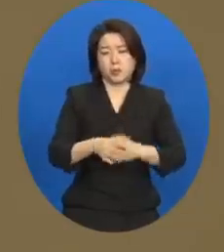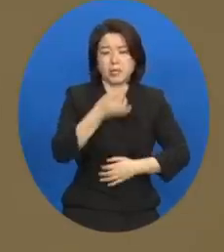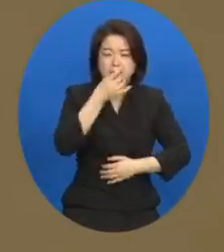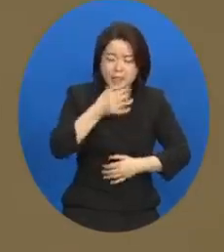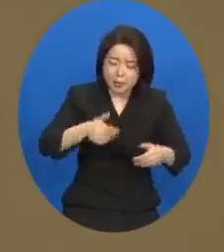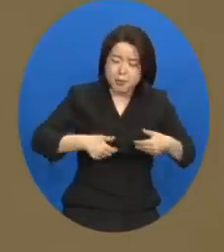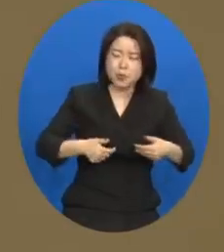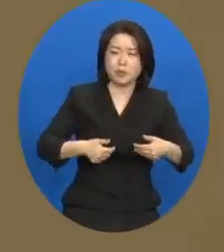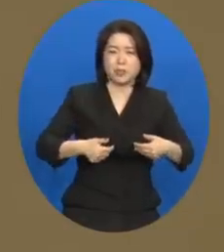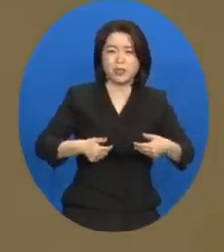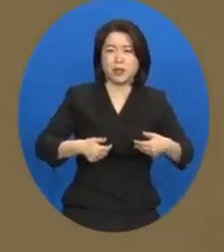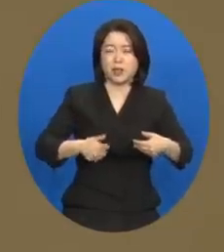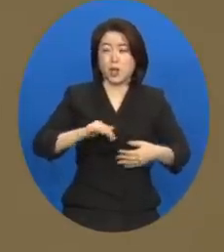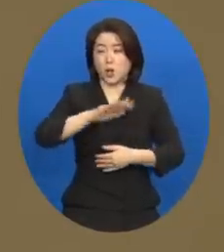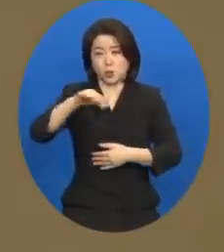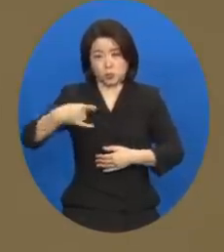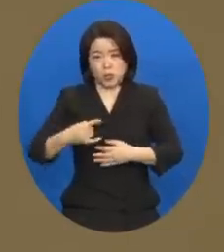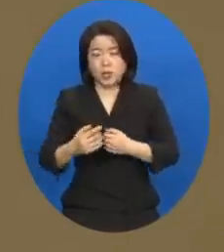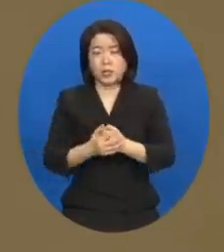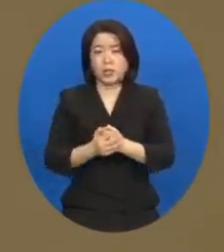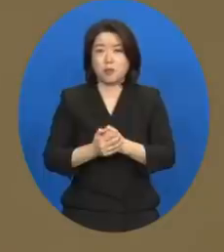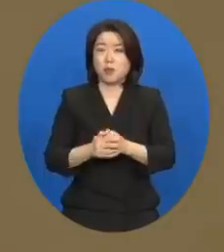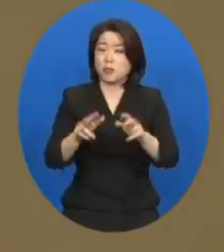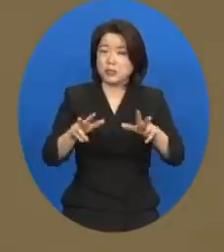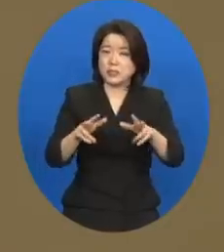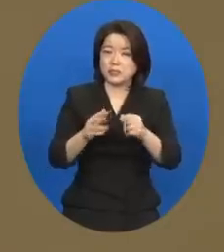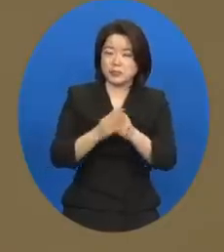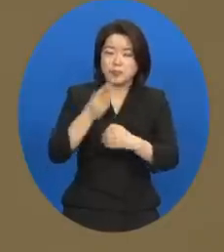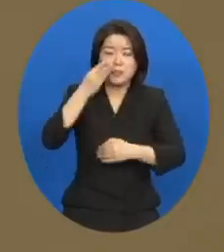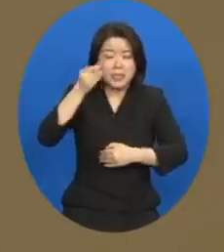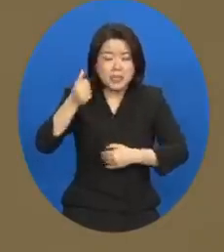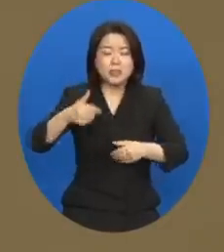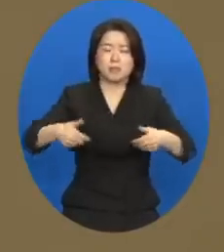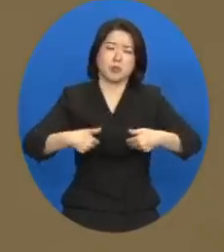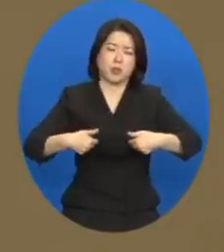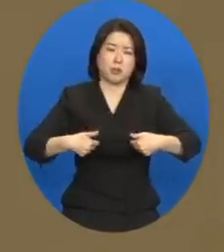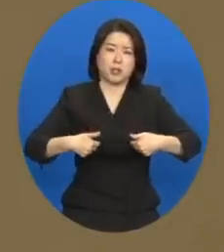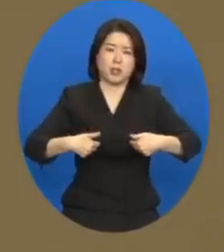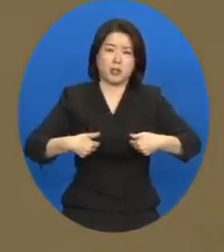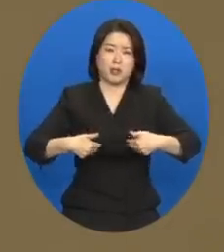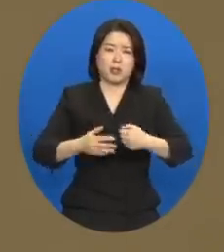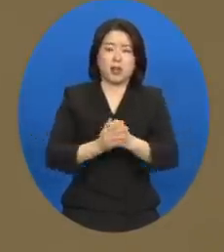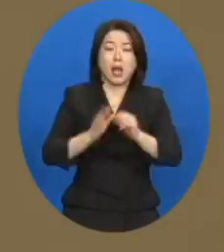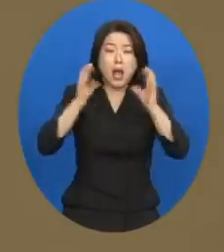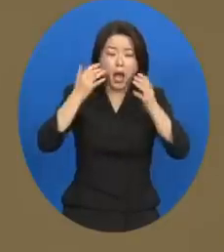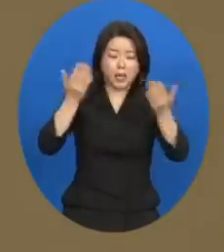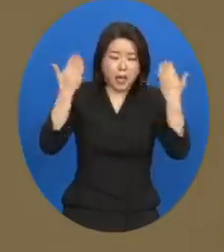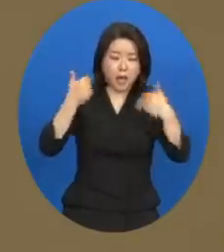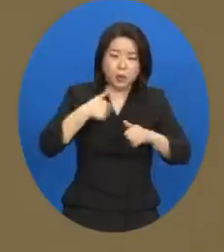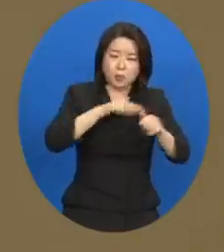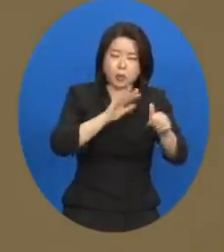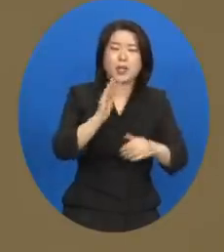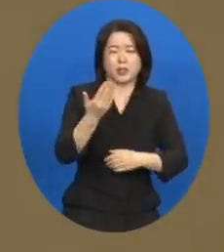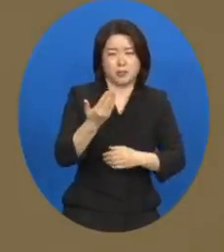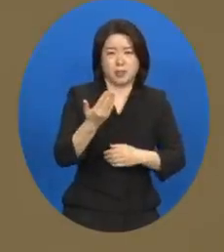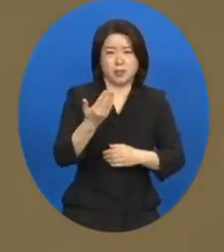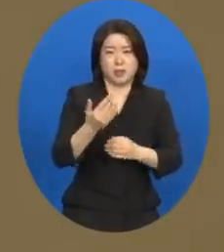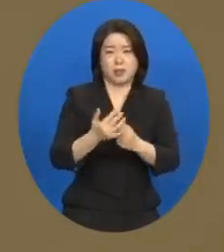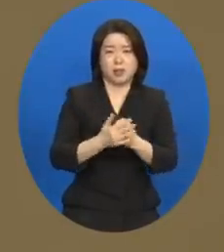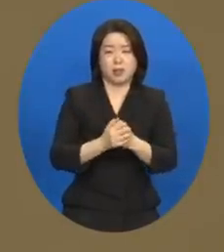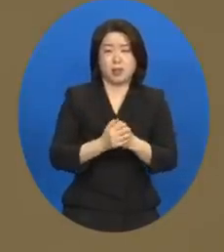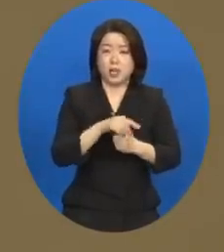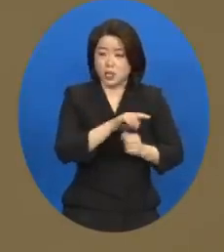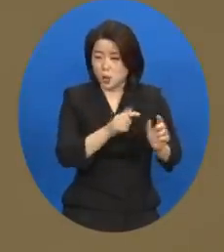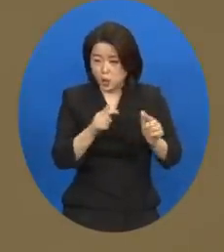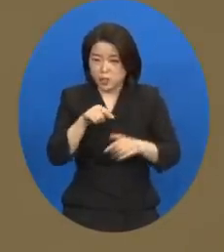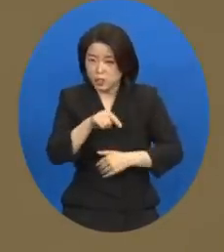필요합니다. 우리에게 지금 기름이 필요합니다. 아이를 학교를 보내야 됩니다.